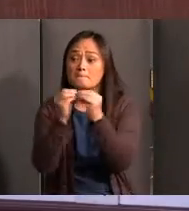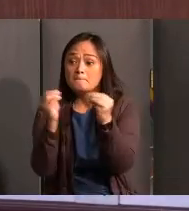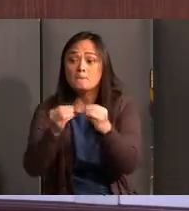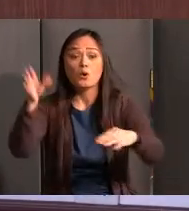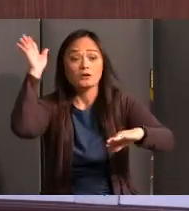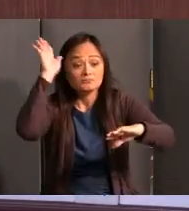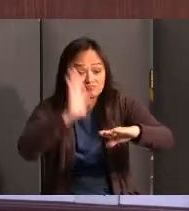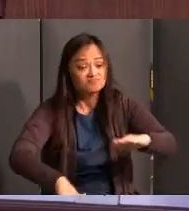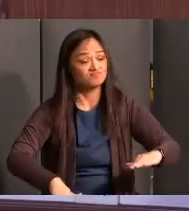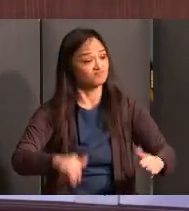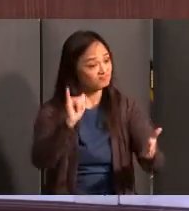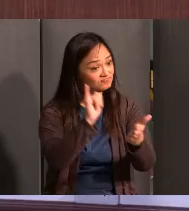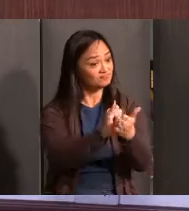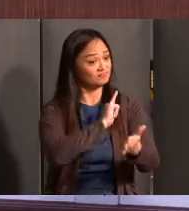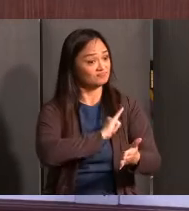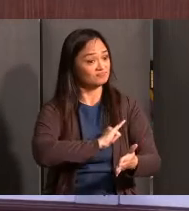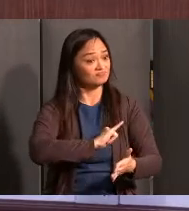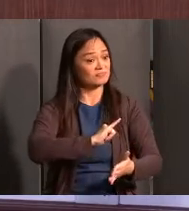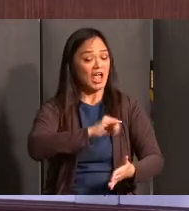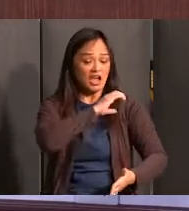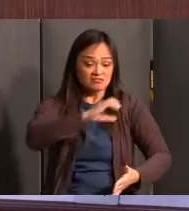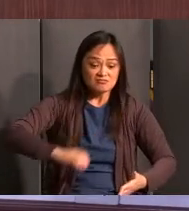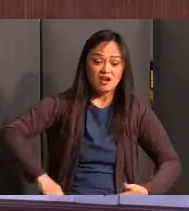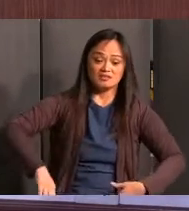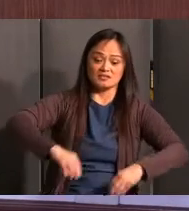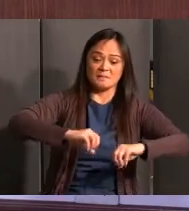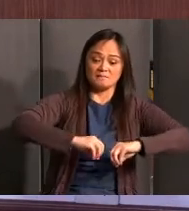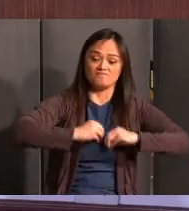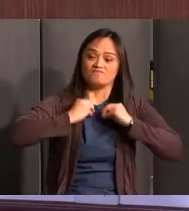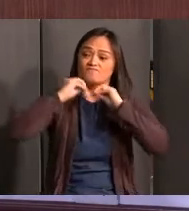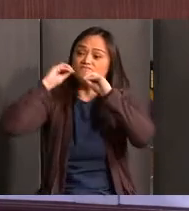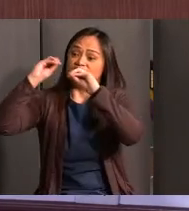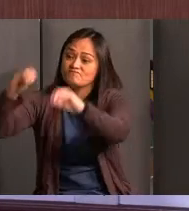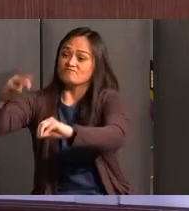asking. He gave His own self.